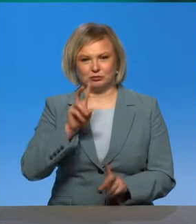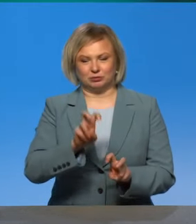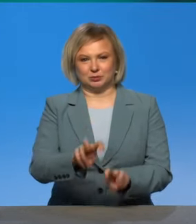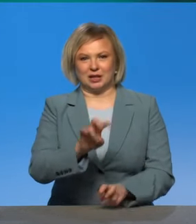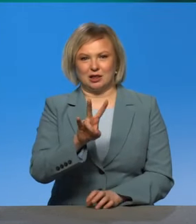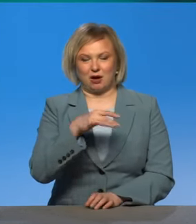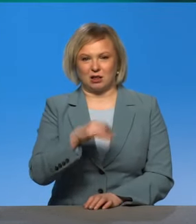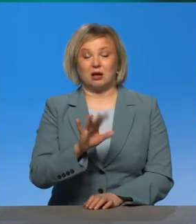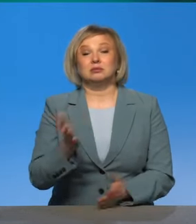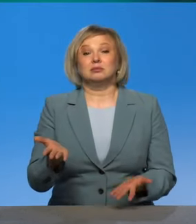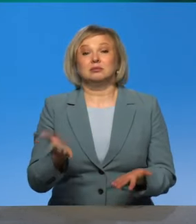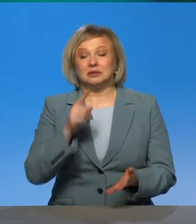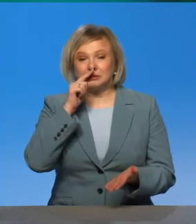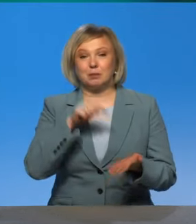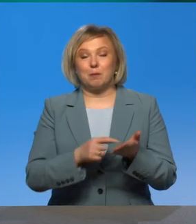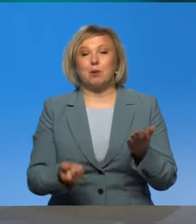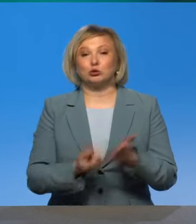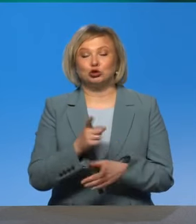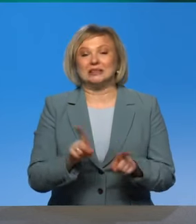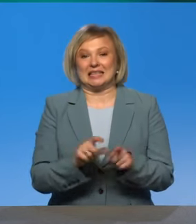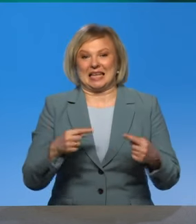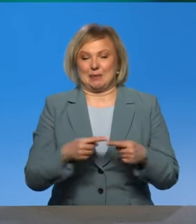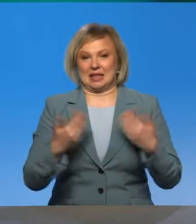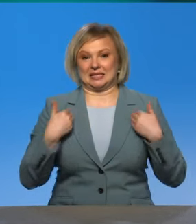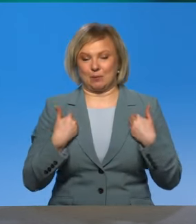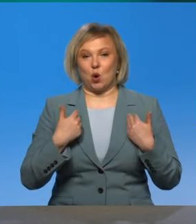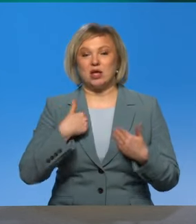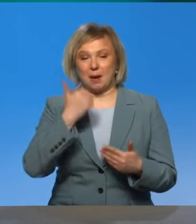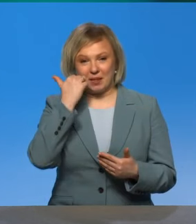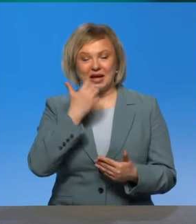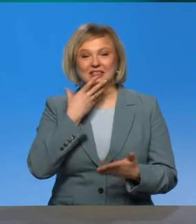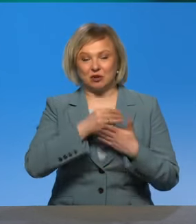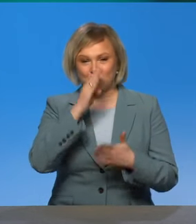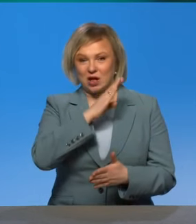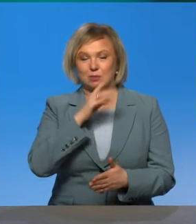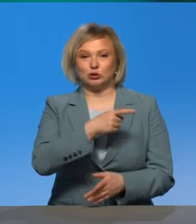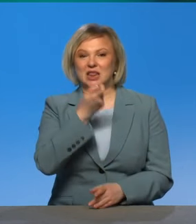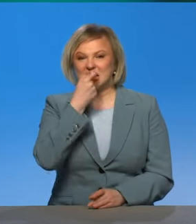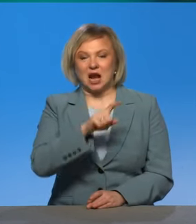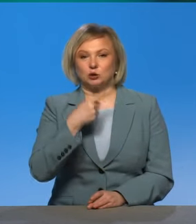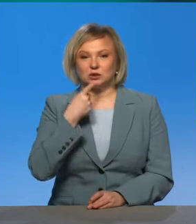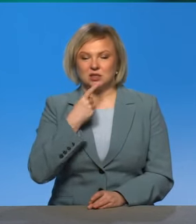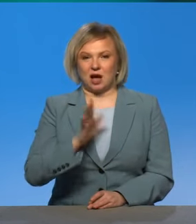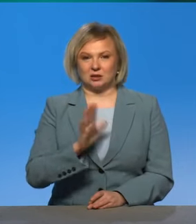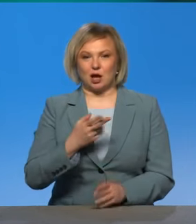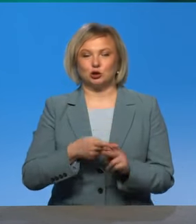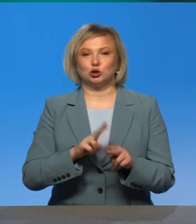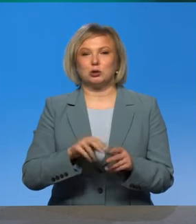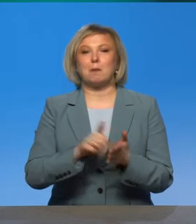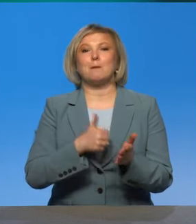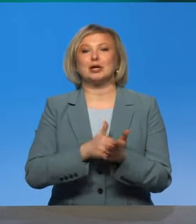что получилось это со мной. Но я благодарен своим родителям, что они ни разу не сказали, что это по той причине,